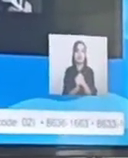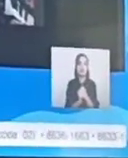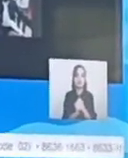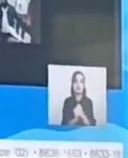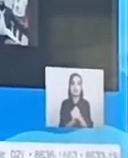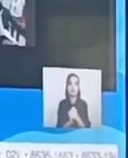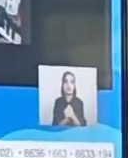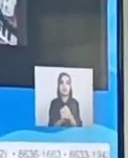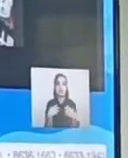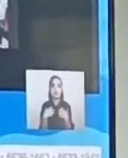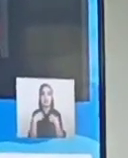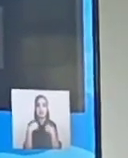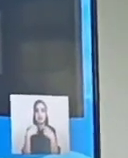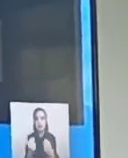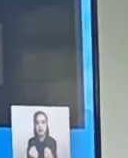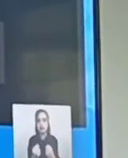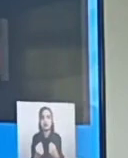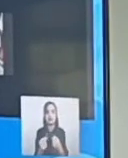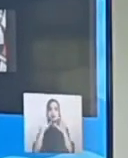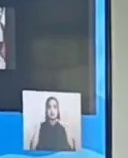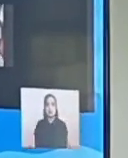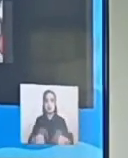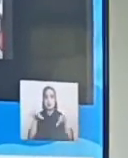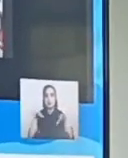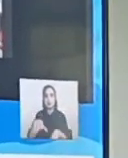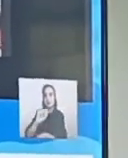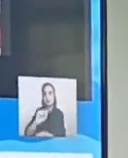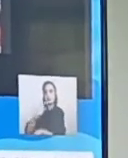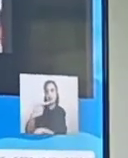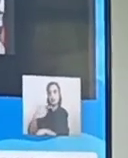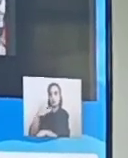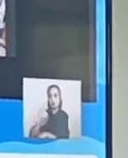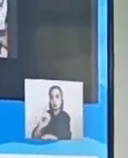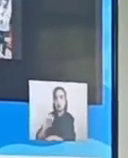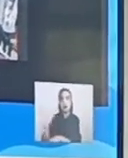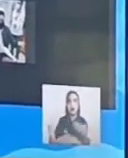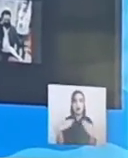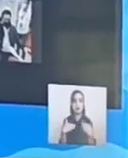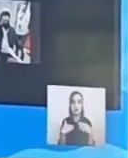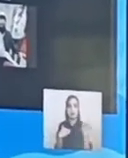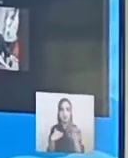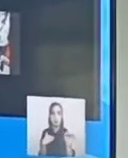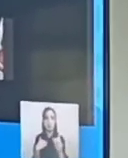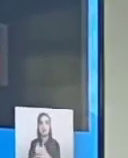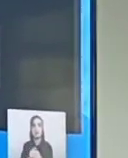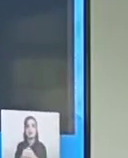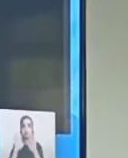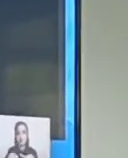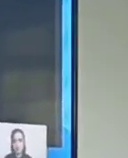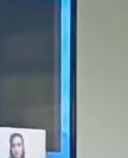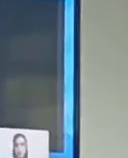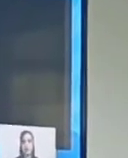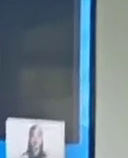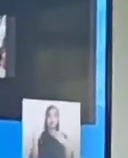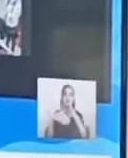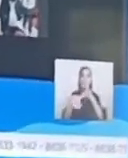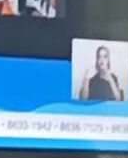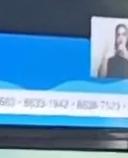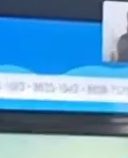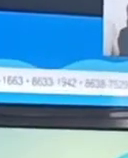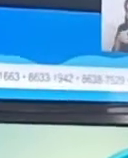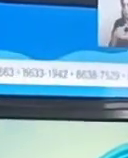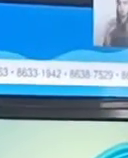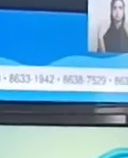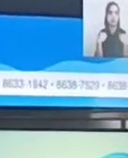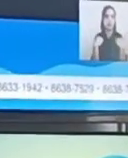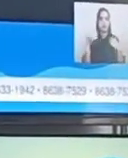po kahuhusay ang ating mga schools division office, lalong-lalo na po ang lungsod ng Caloocan. Yung nakita po ninyo,